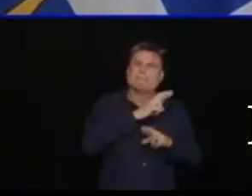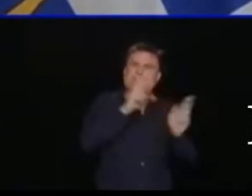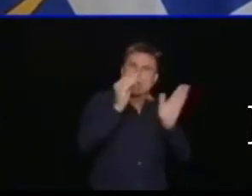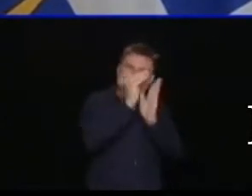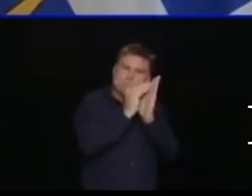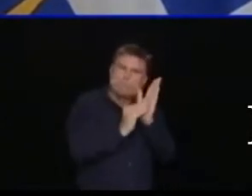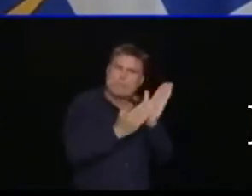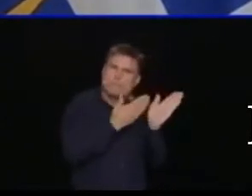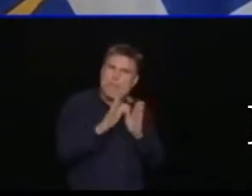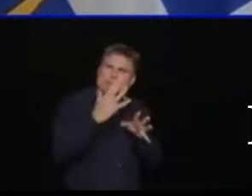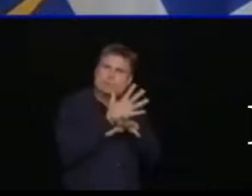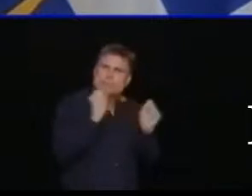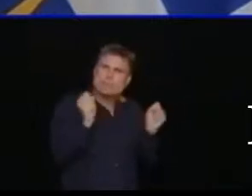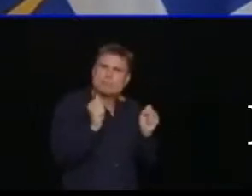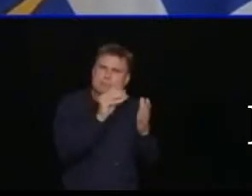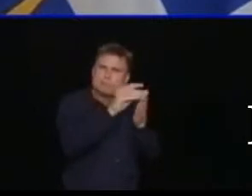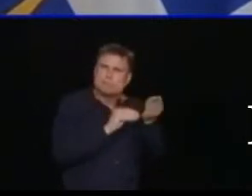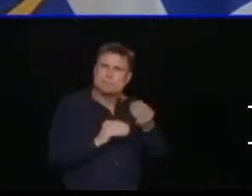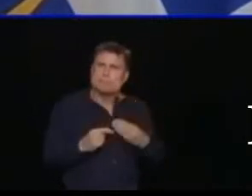以没办法回答。